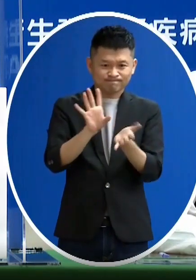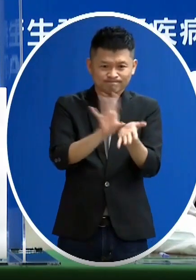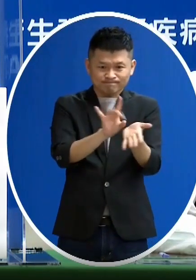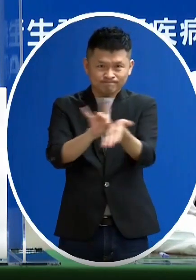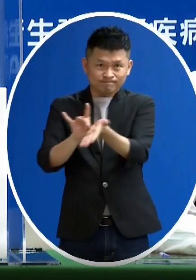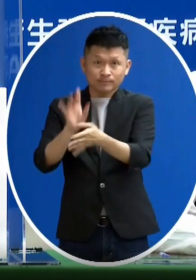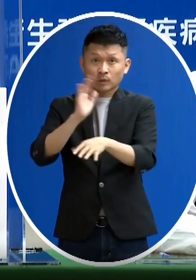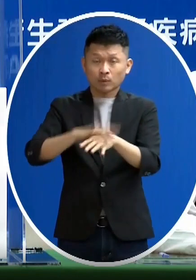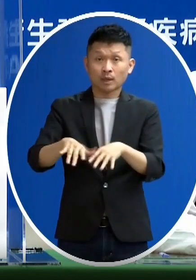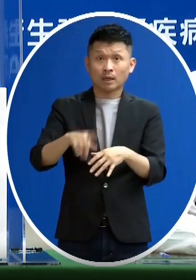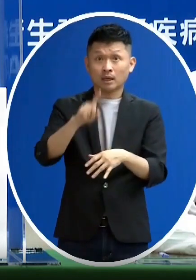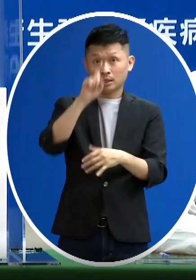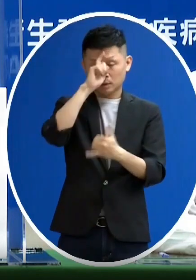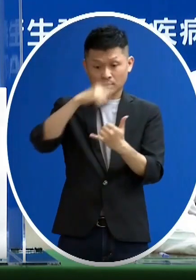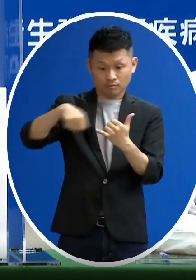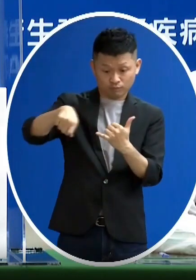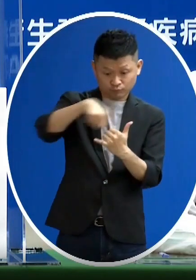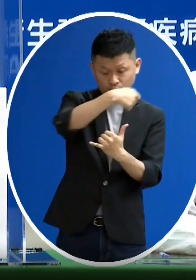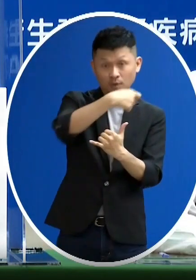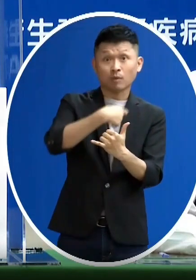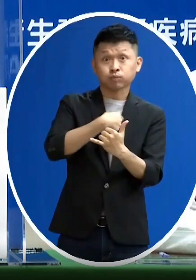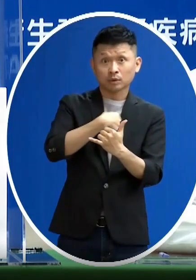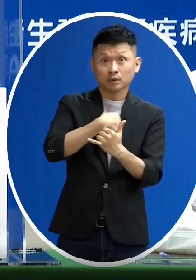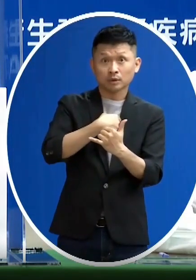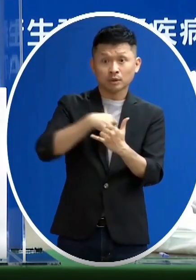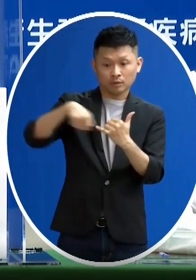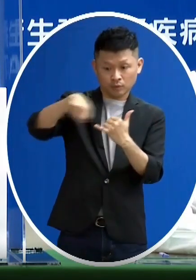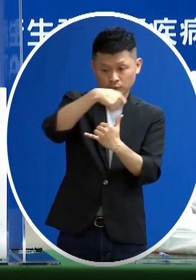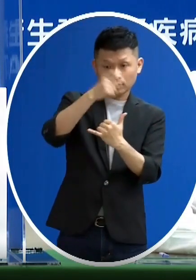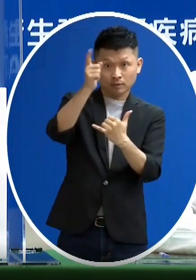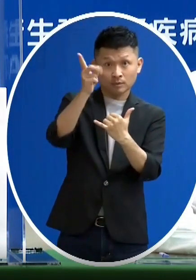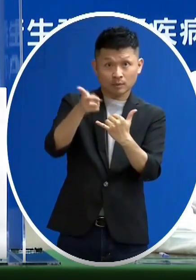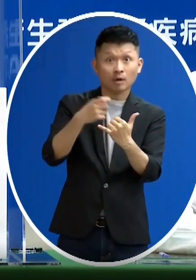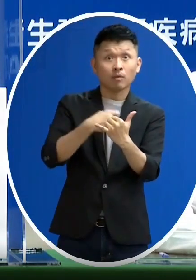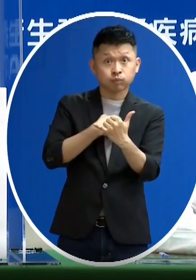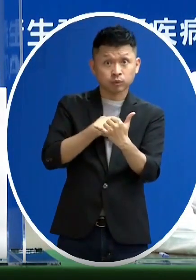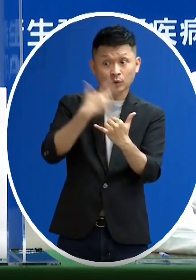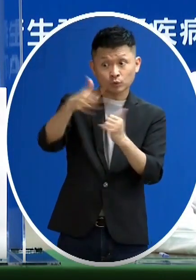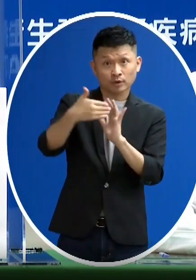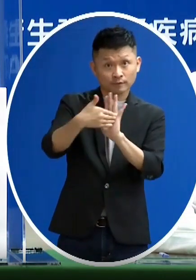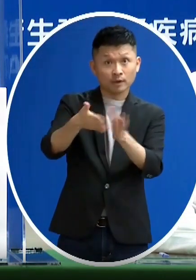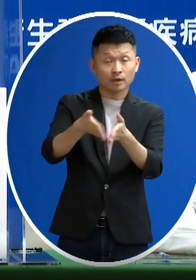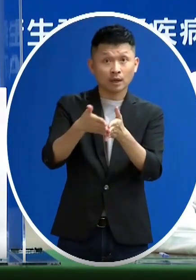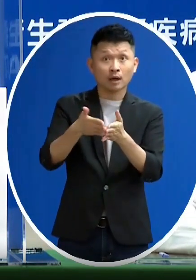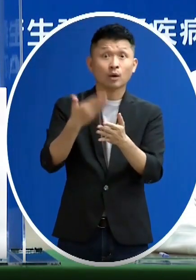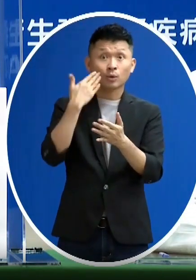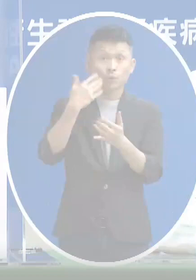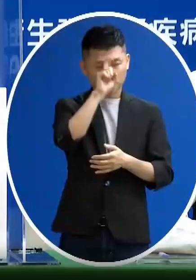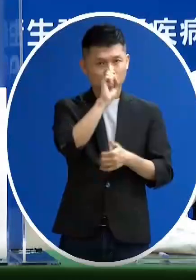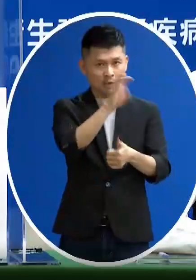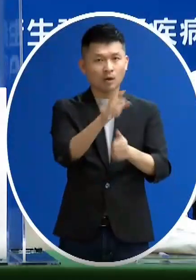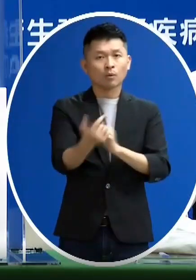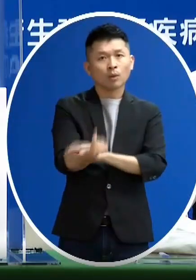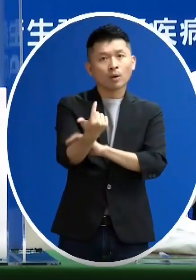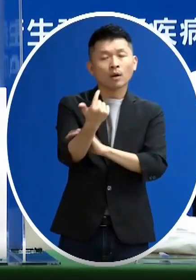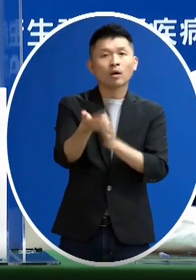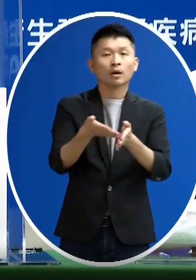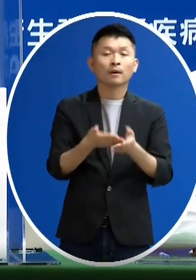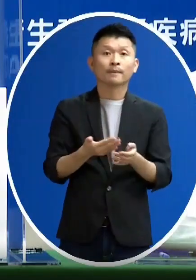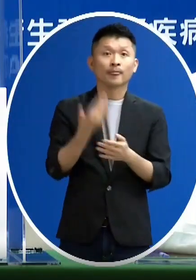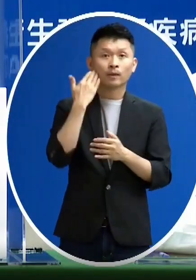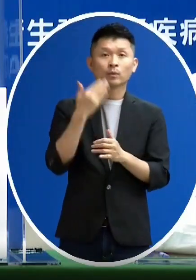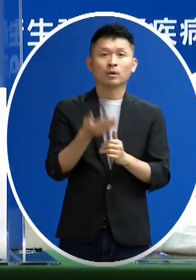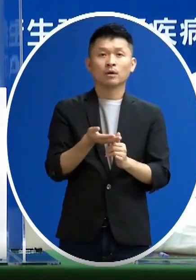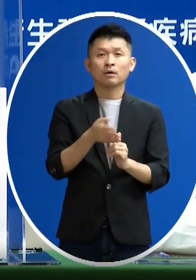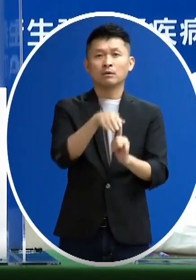装了丝带，希望是有2层的防水丝带。那一旦装了，装进去之后，就不希望再打开。如果你要特别去停留，